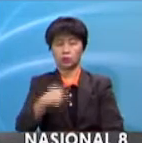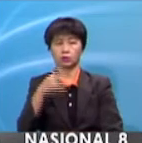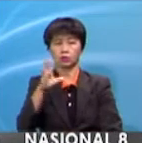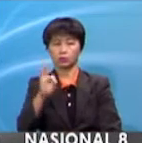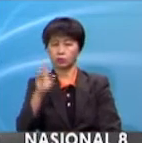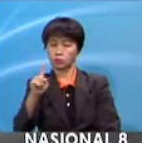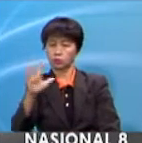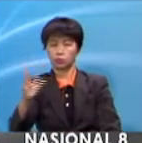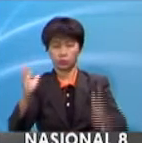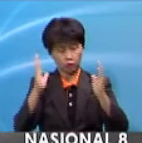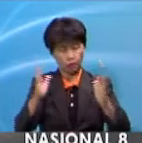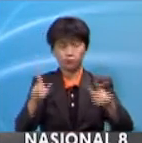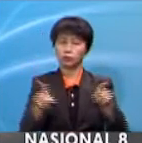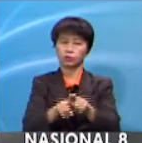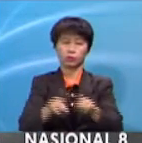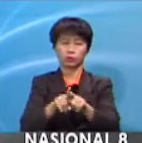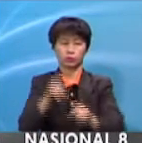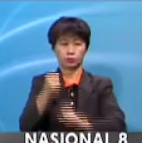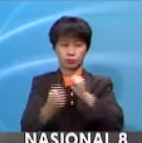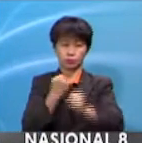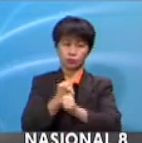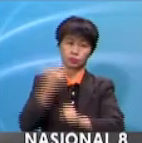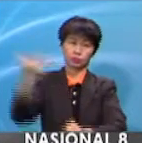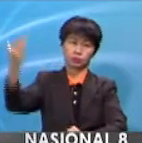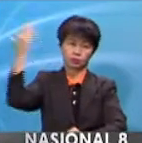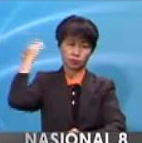13,915 kes tempoh sama tahun lepas.